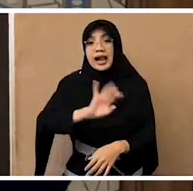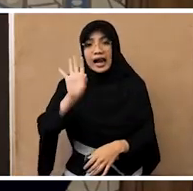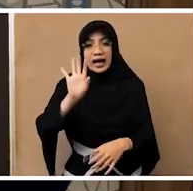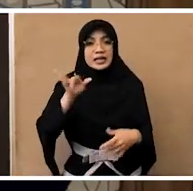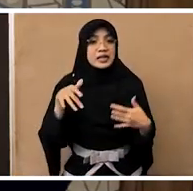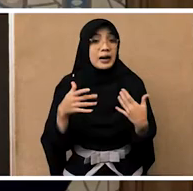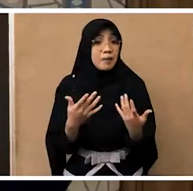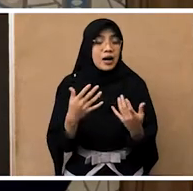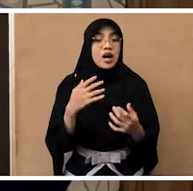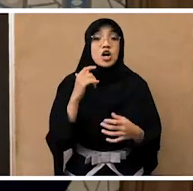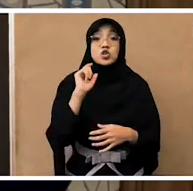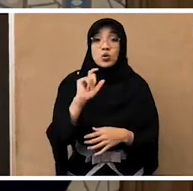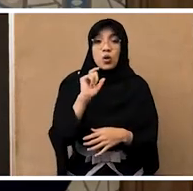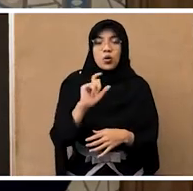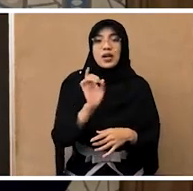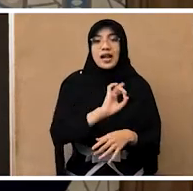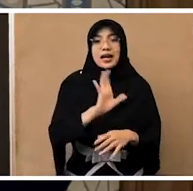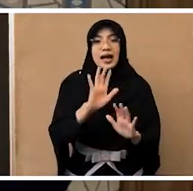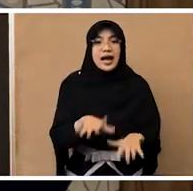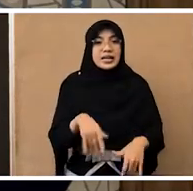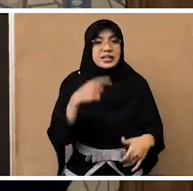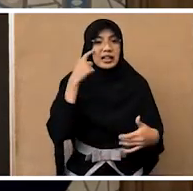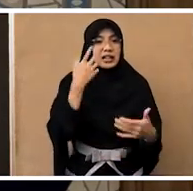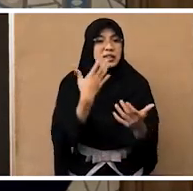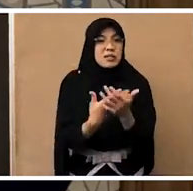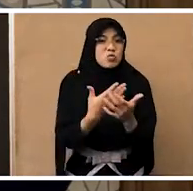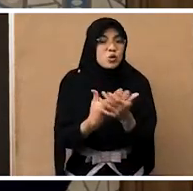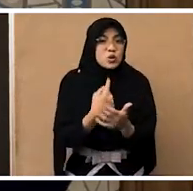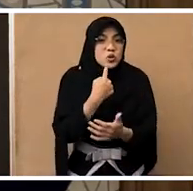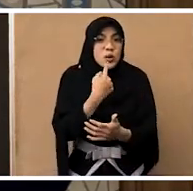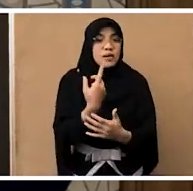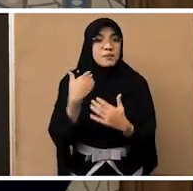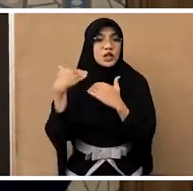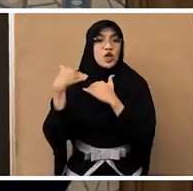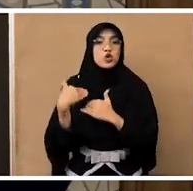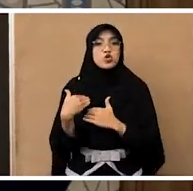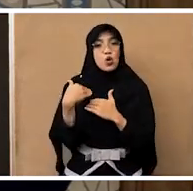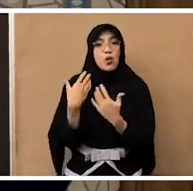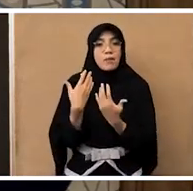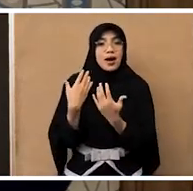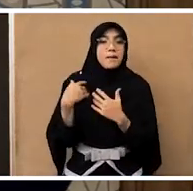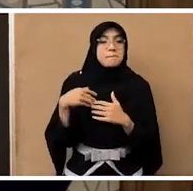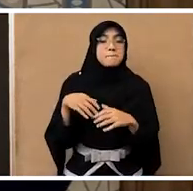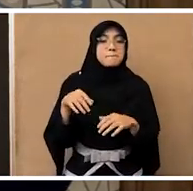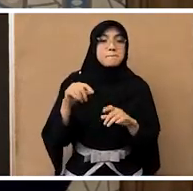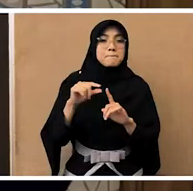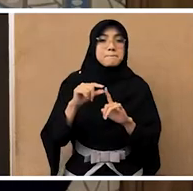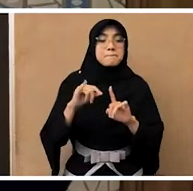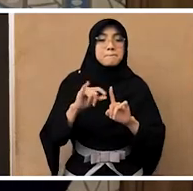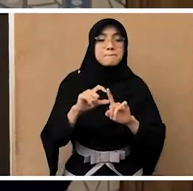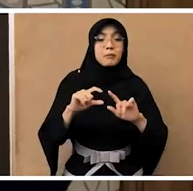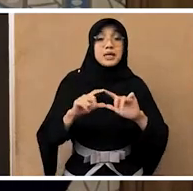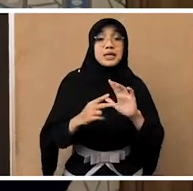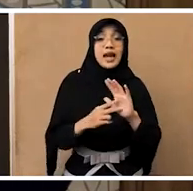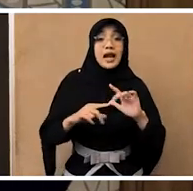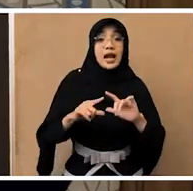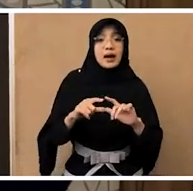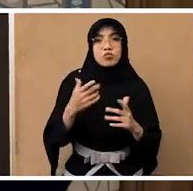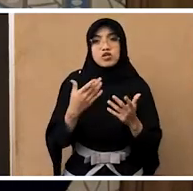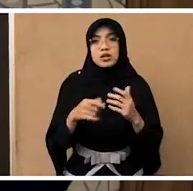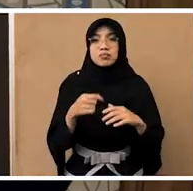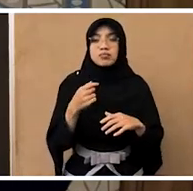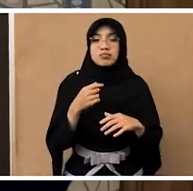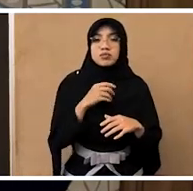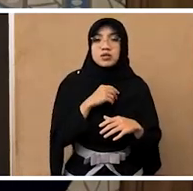juga misalkan temuan yang lain terkait tadi Pertanggungjawaban pidana pasal mungkin